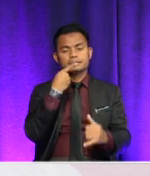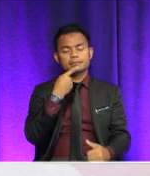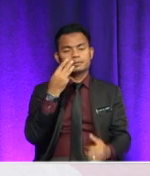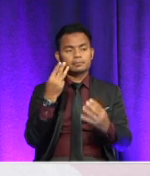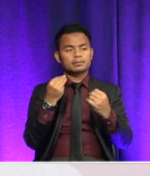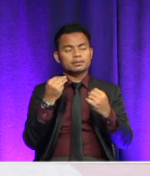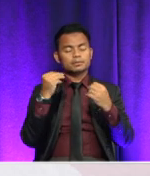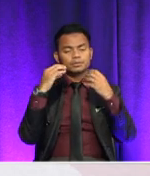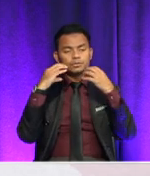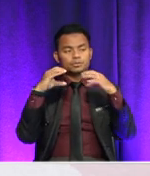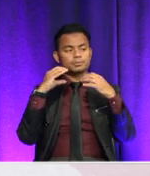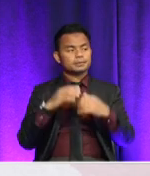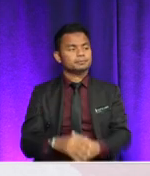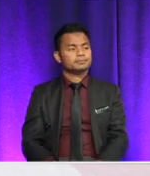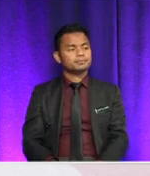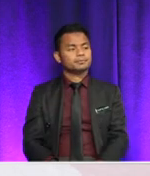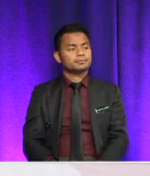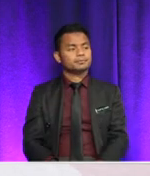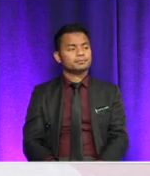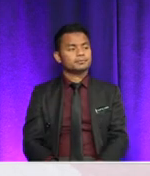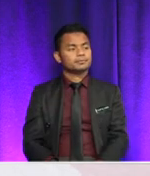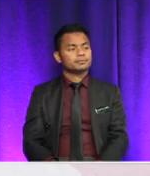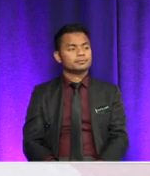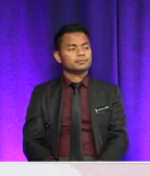gambar makan bersama keluarga